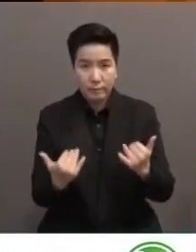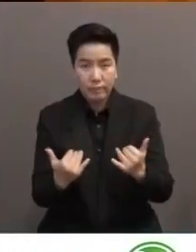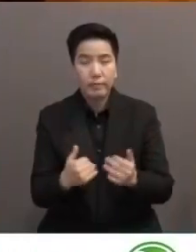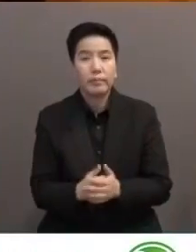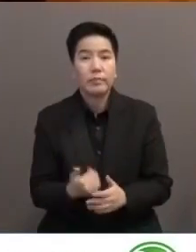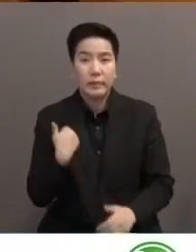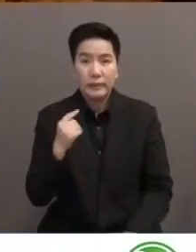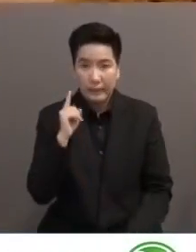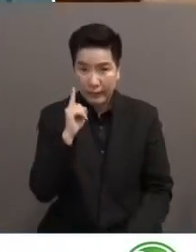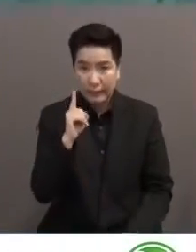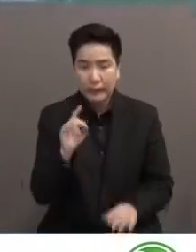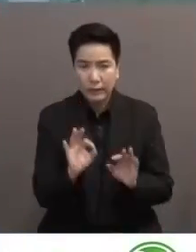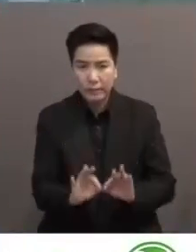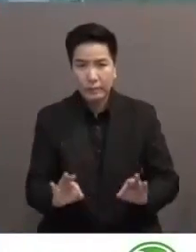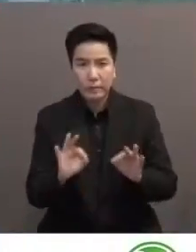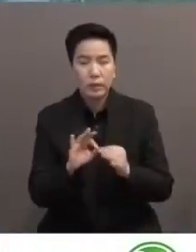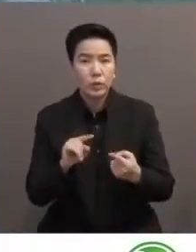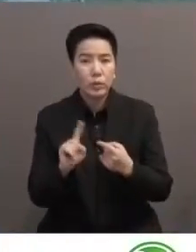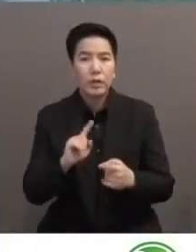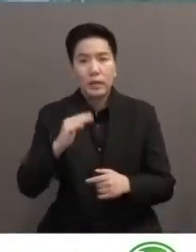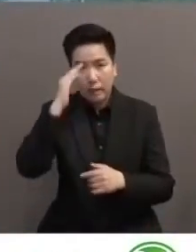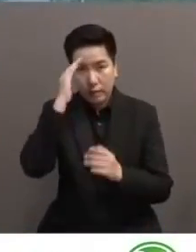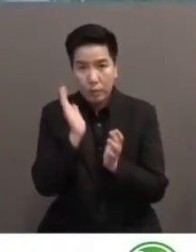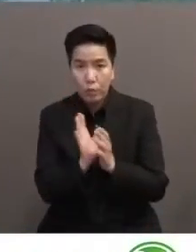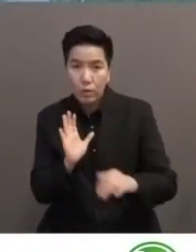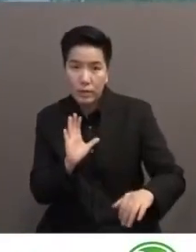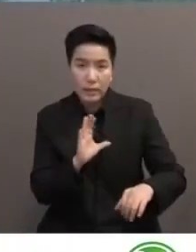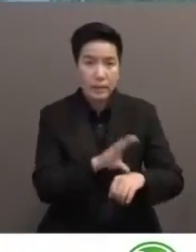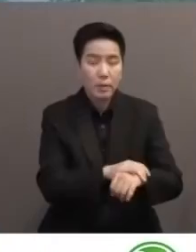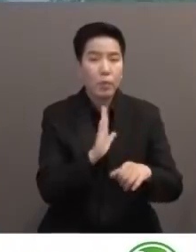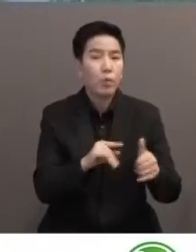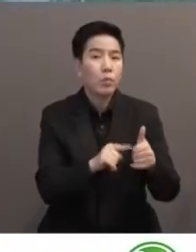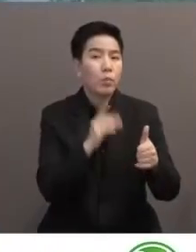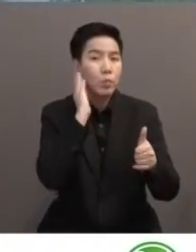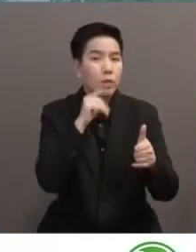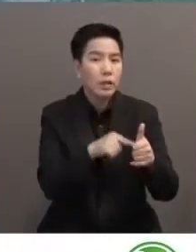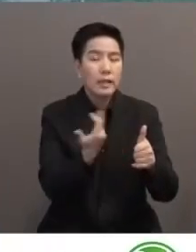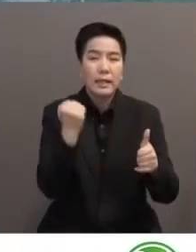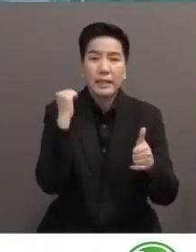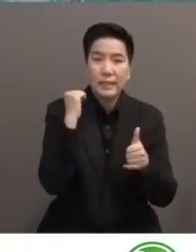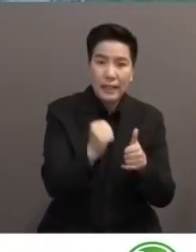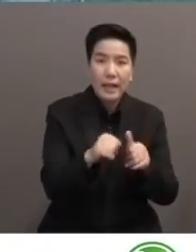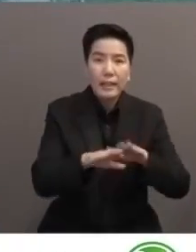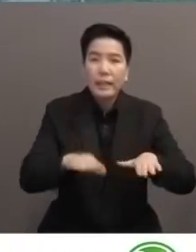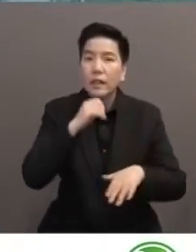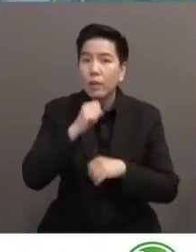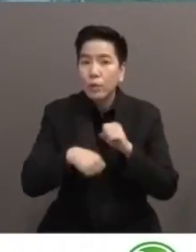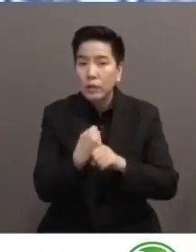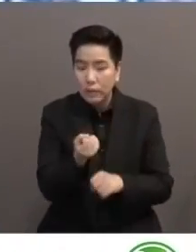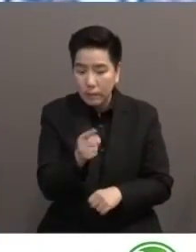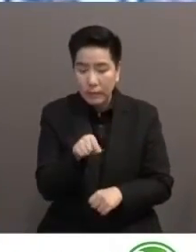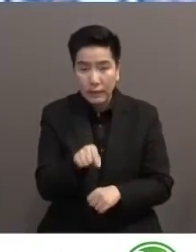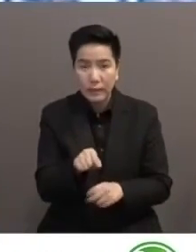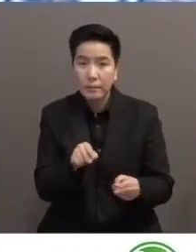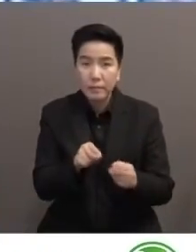ส่วนอีกหนึ่งคดีสะเทือนขวัญ นะครับหลังจากตำรวจนะครับสามารถจับกลุ่มผู้ต้องหาที่ก่อเหตุฆ่านะครับเด็กหญิงวัยเพียงแค่11